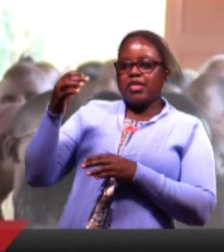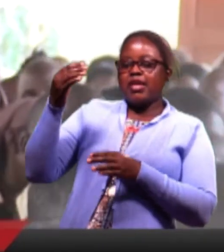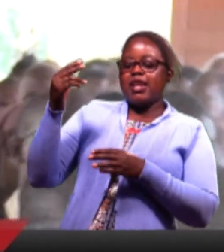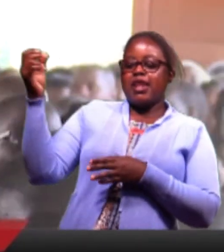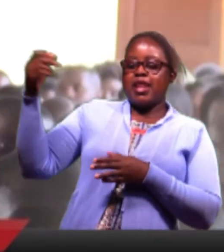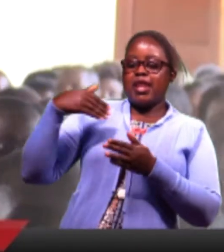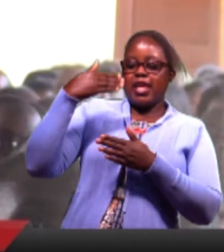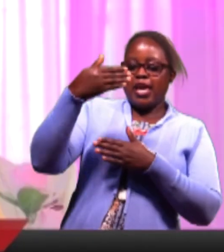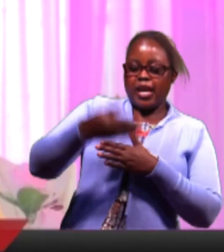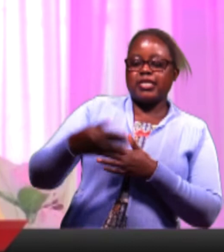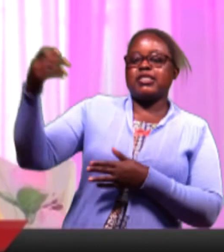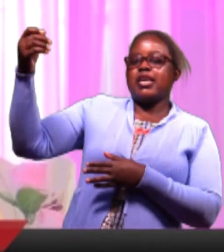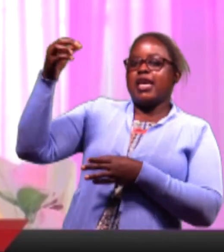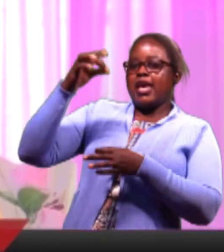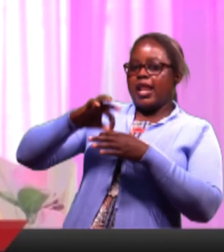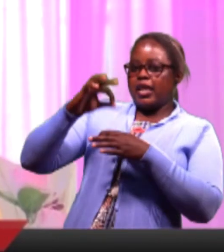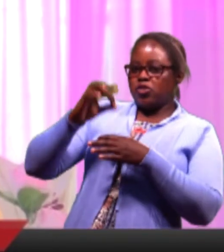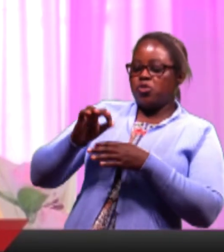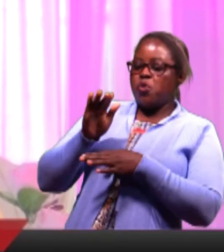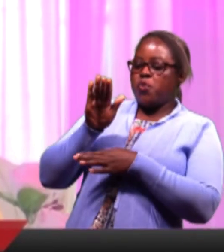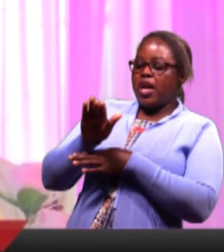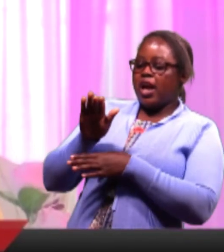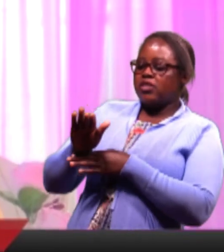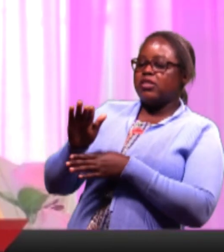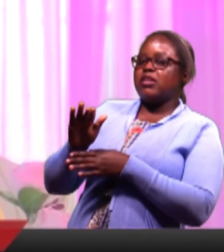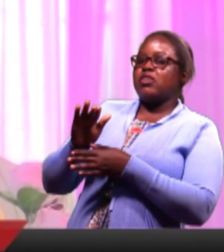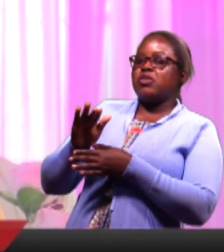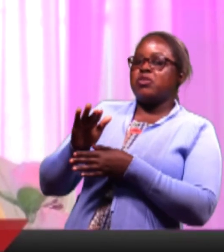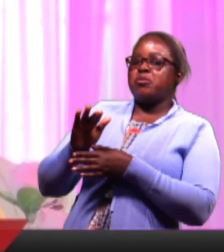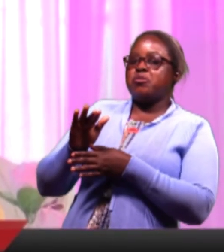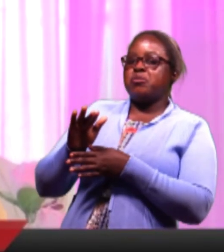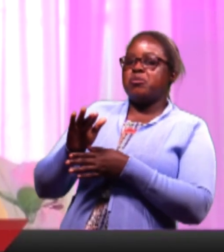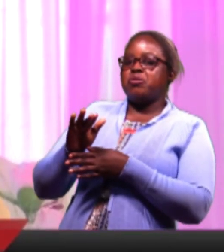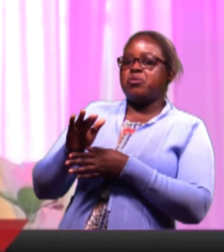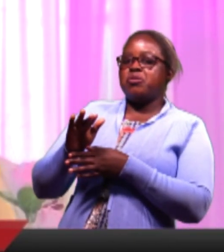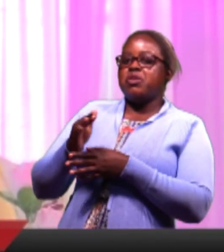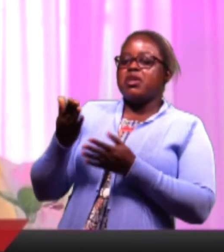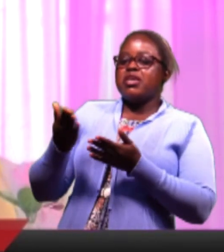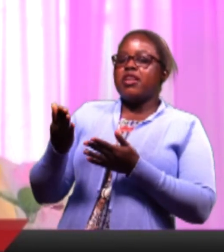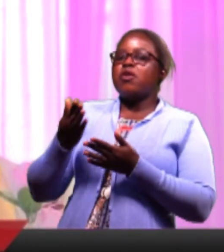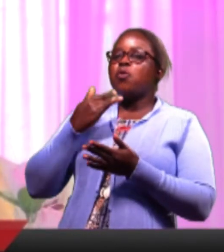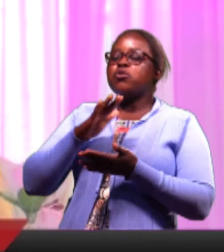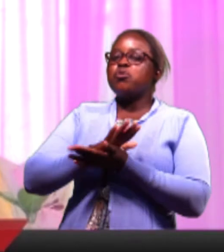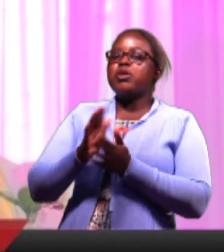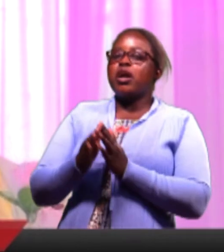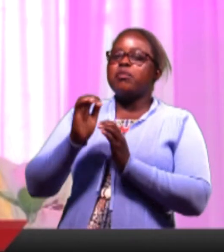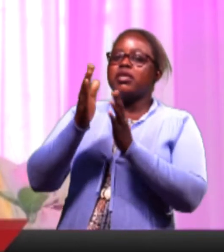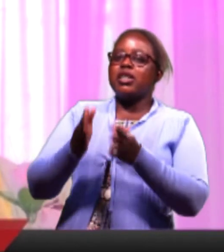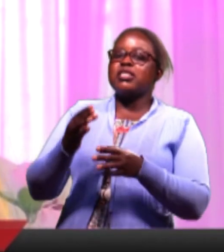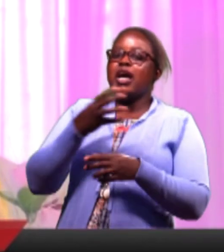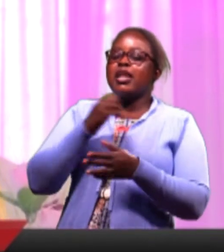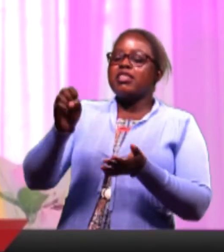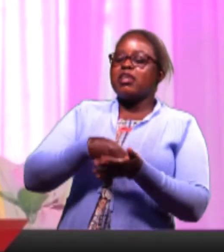mkuu ujao. Wanaomba wawe viongozi. Mm-hmm. And yet they are spoiling and destroying